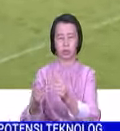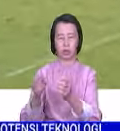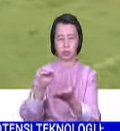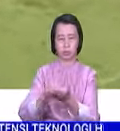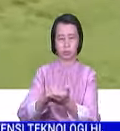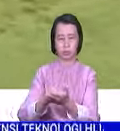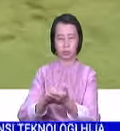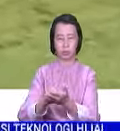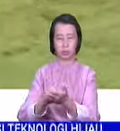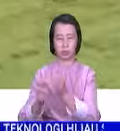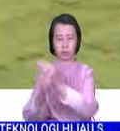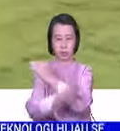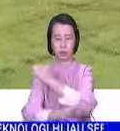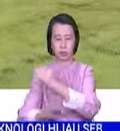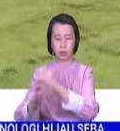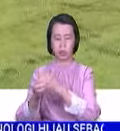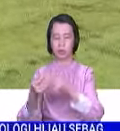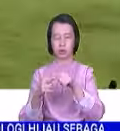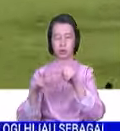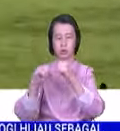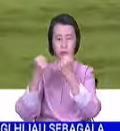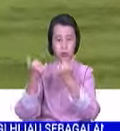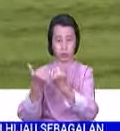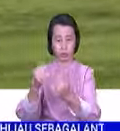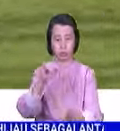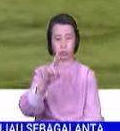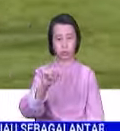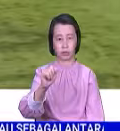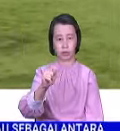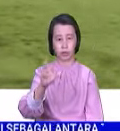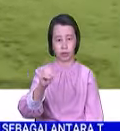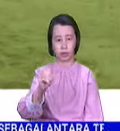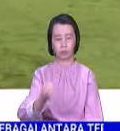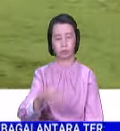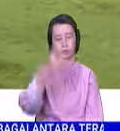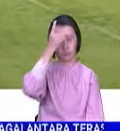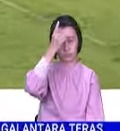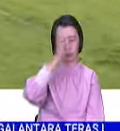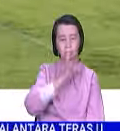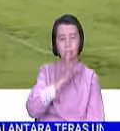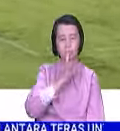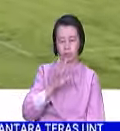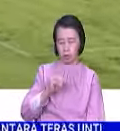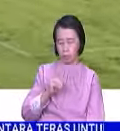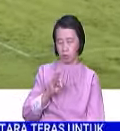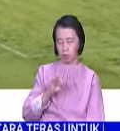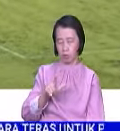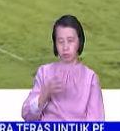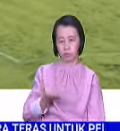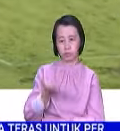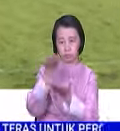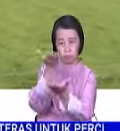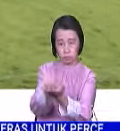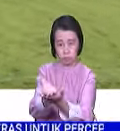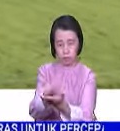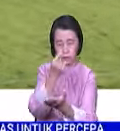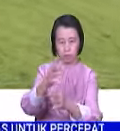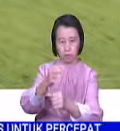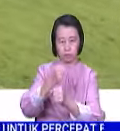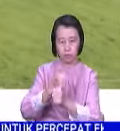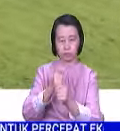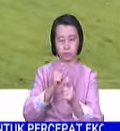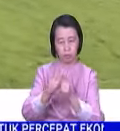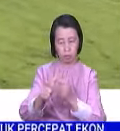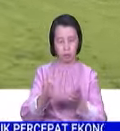tuanku Abdul Rahman di Parai dan stadium.com San itu udah tau Gan itu berkat lem filter ia mengemukakan permohonan pagi